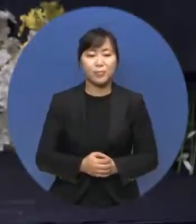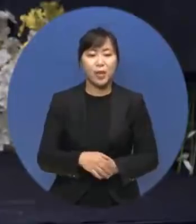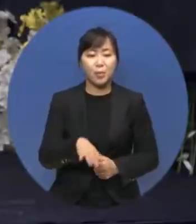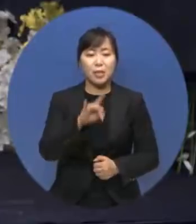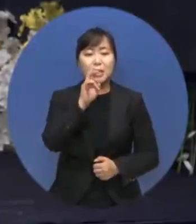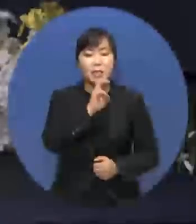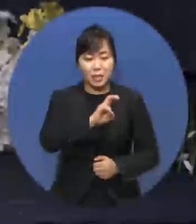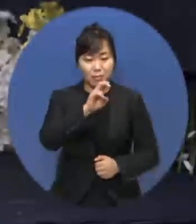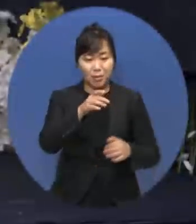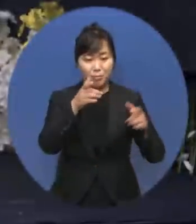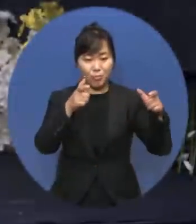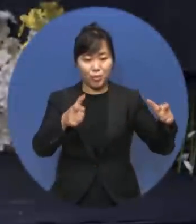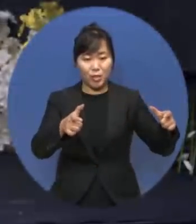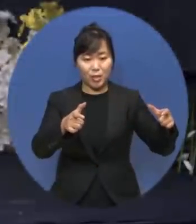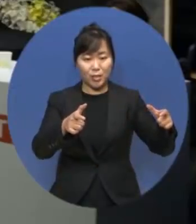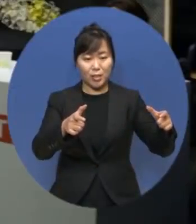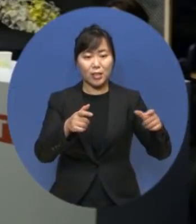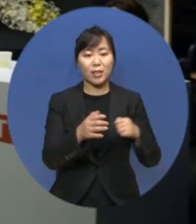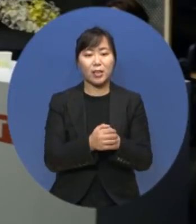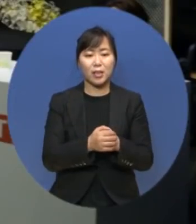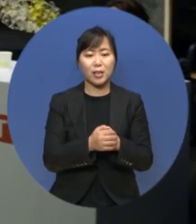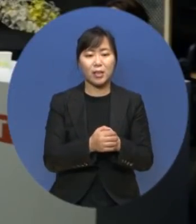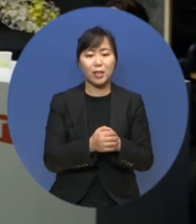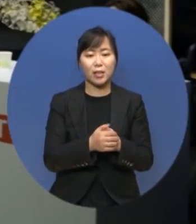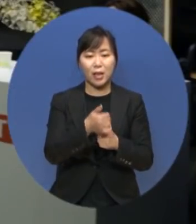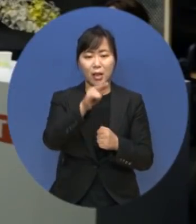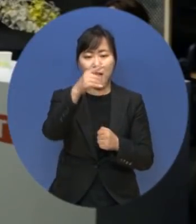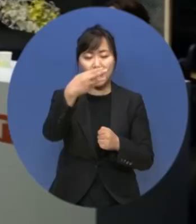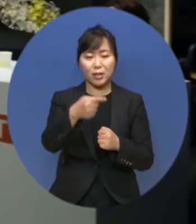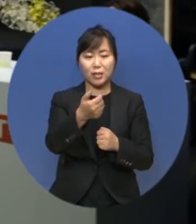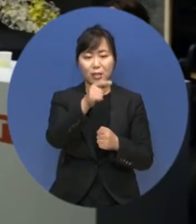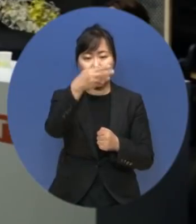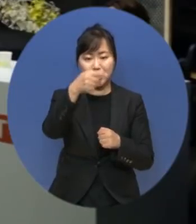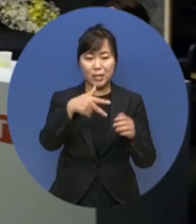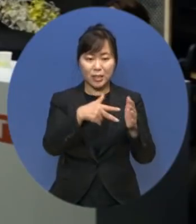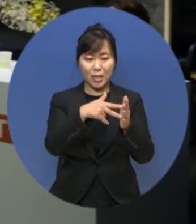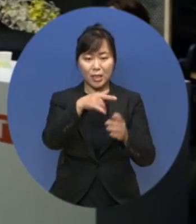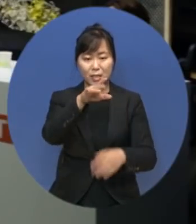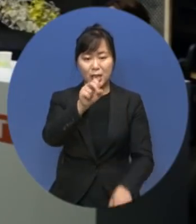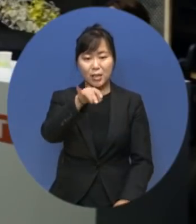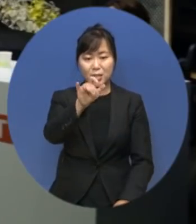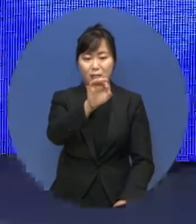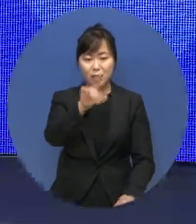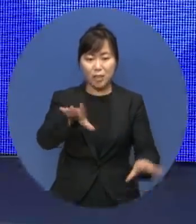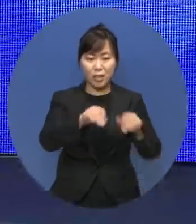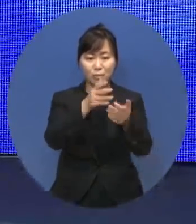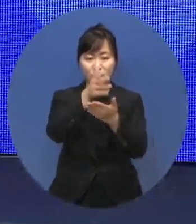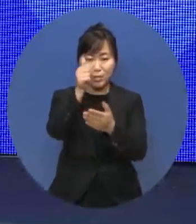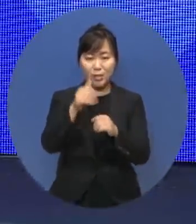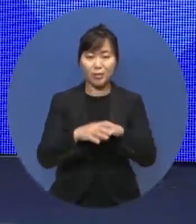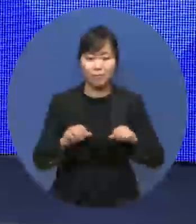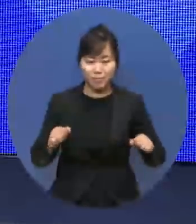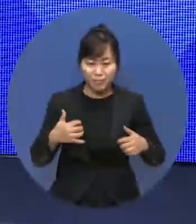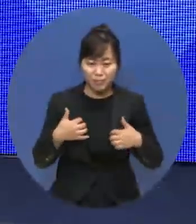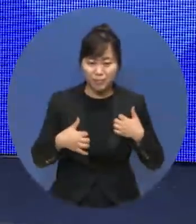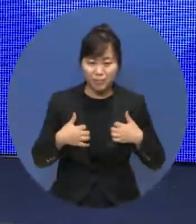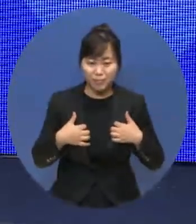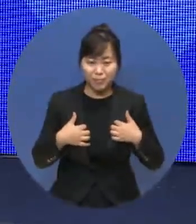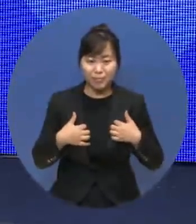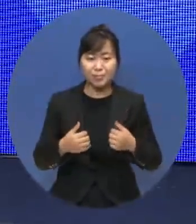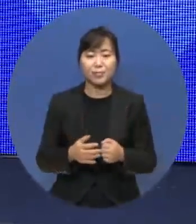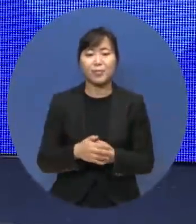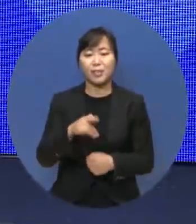음악 분야에서는 하트 재단의 장진아 사무총장님 자리해 주셨습니다. 반갑습니다. 하트